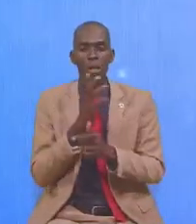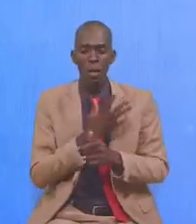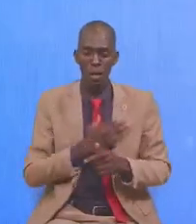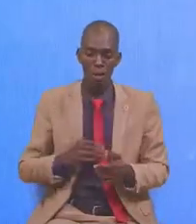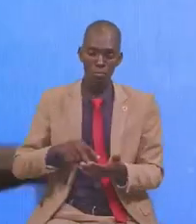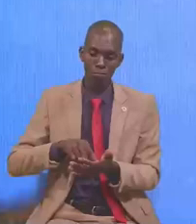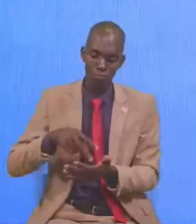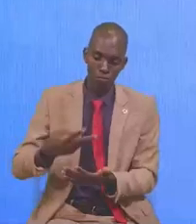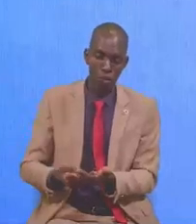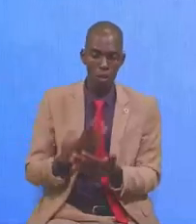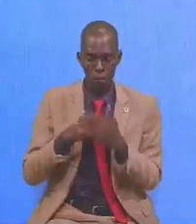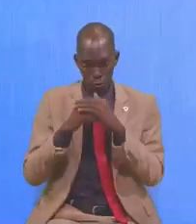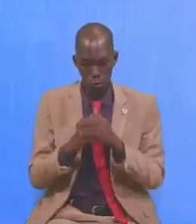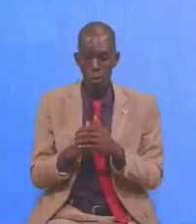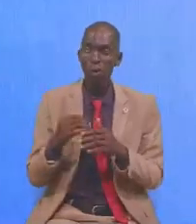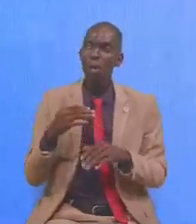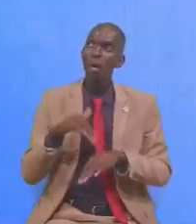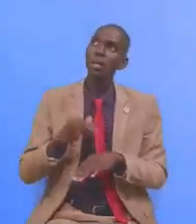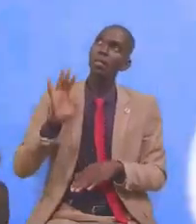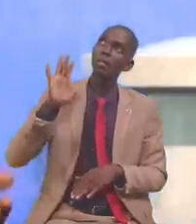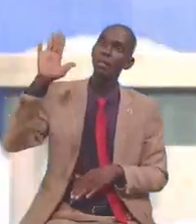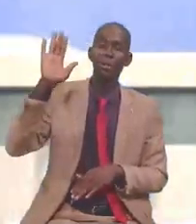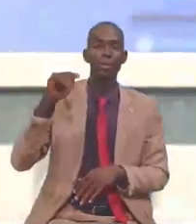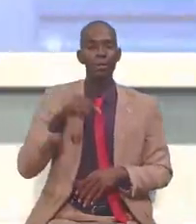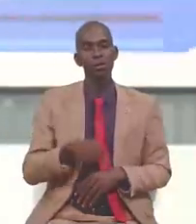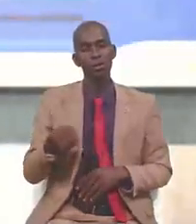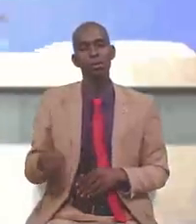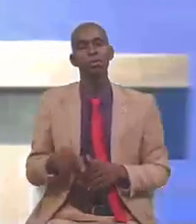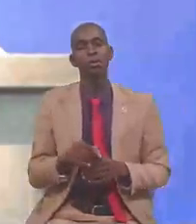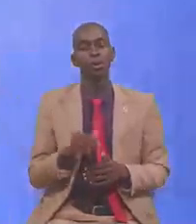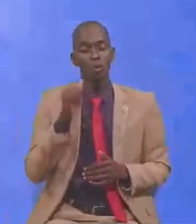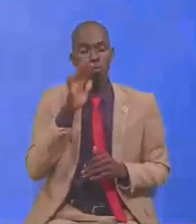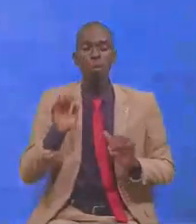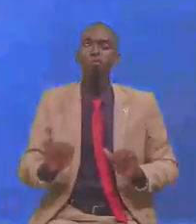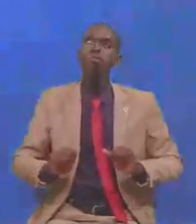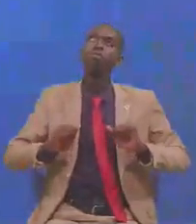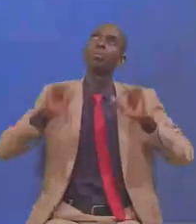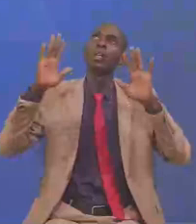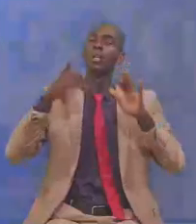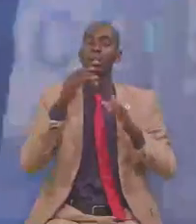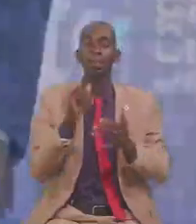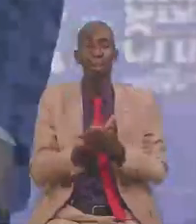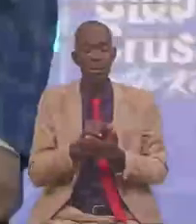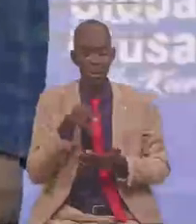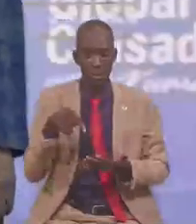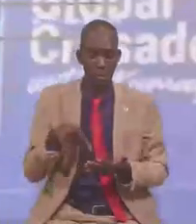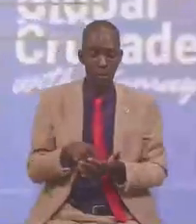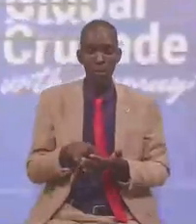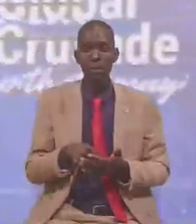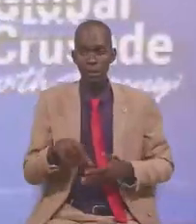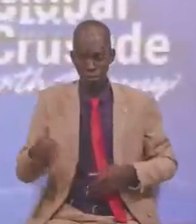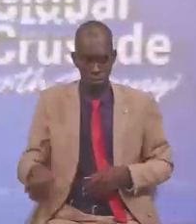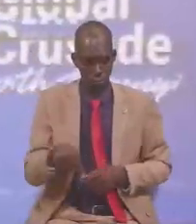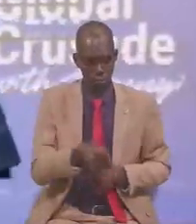elle vint se jeter à ses pieds. Elle s'est abandonnée au Seigneur disant, ses